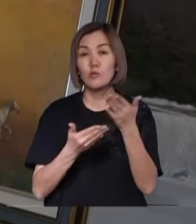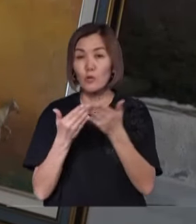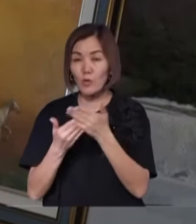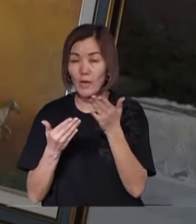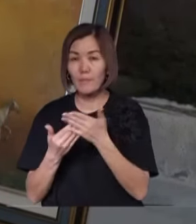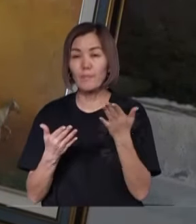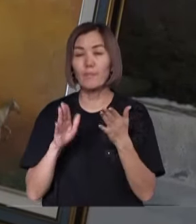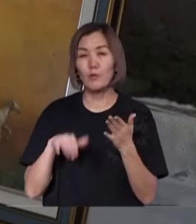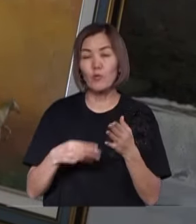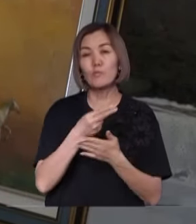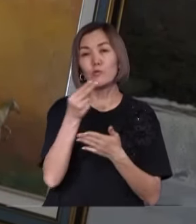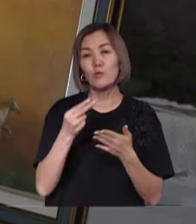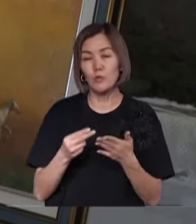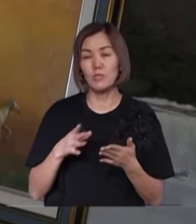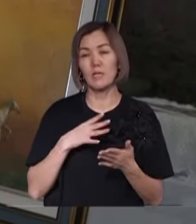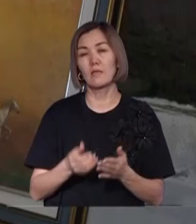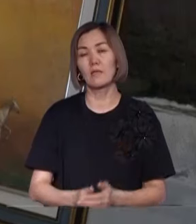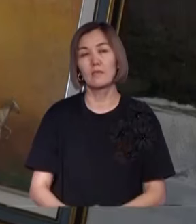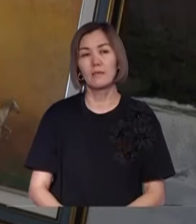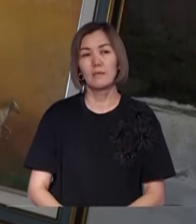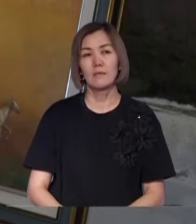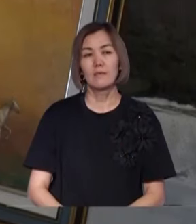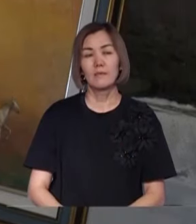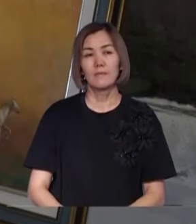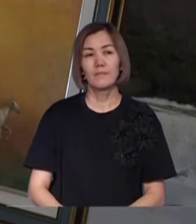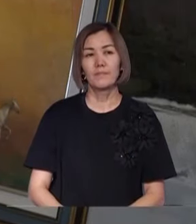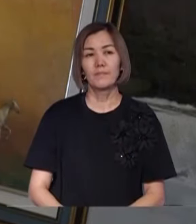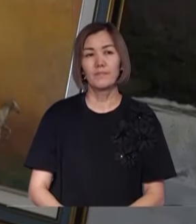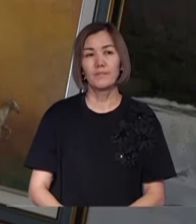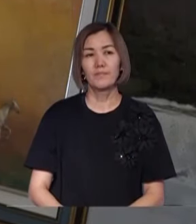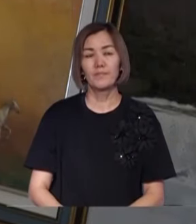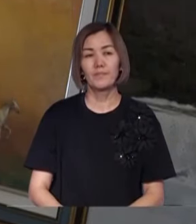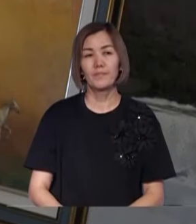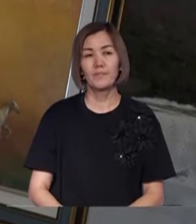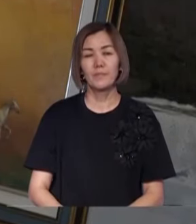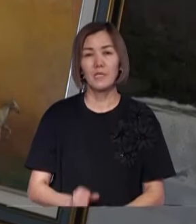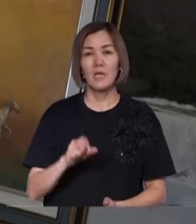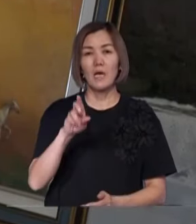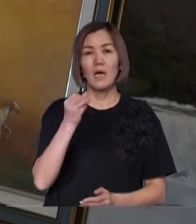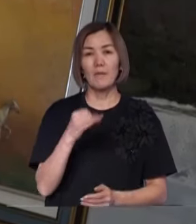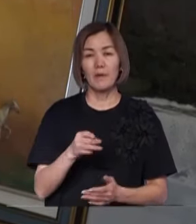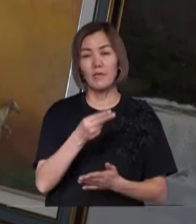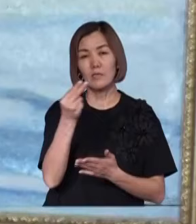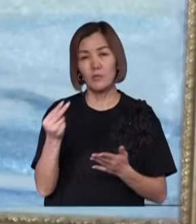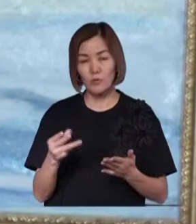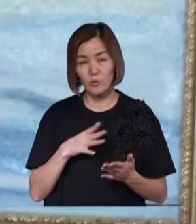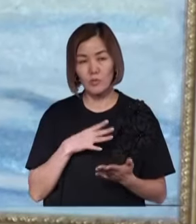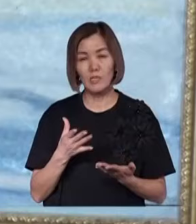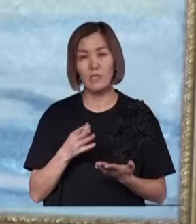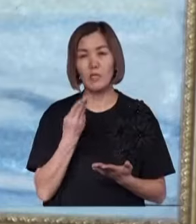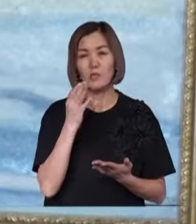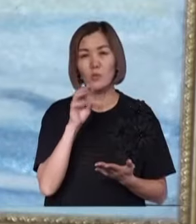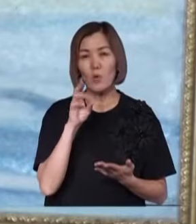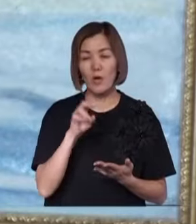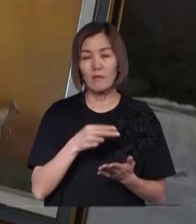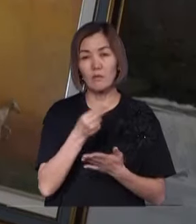сол Амангелді Иманов атамыздың жаңағы портретін сомдаған. Абайдың портреттерін жазған, Шоқан